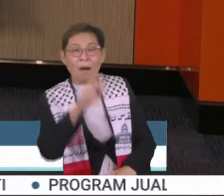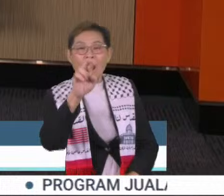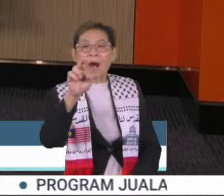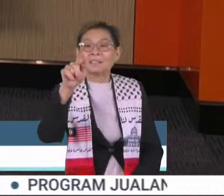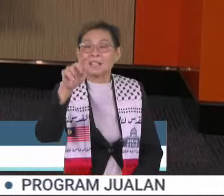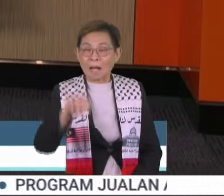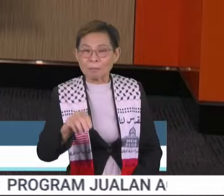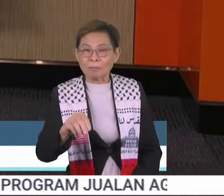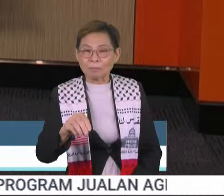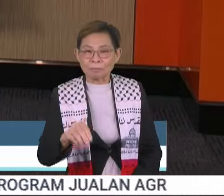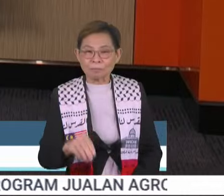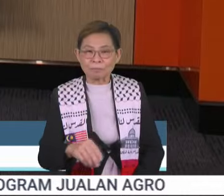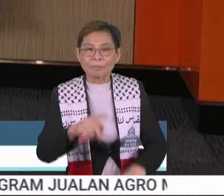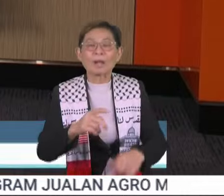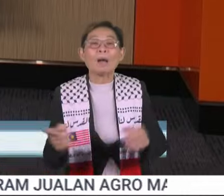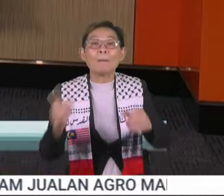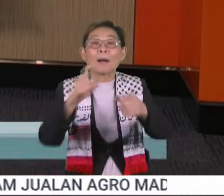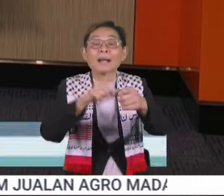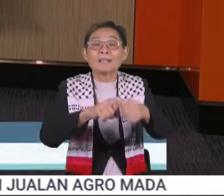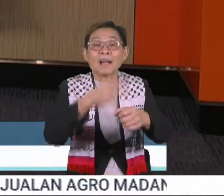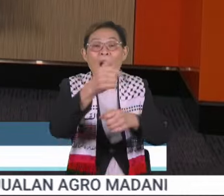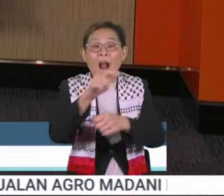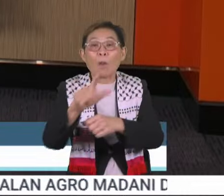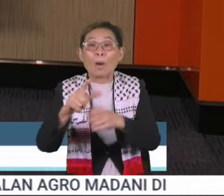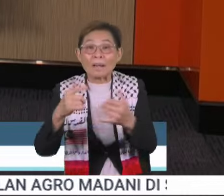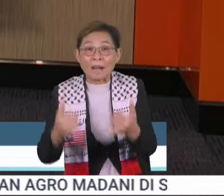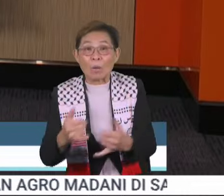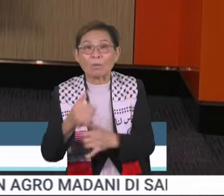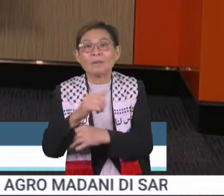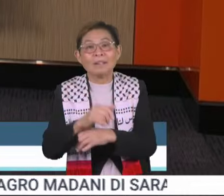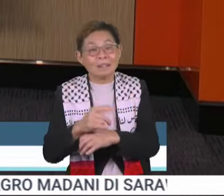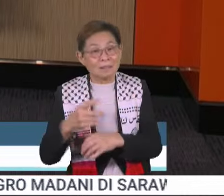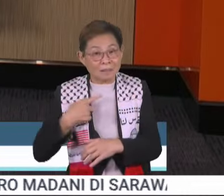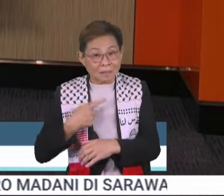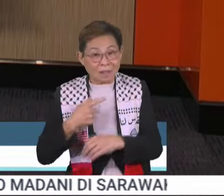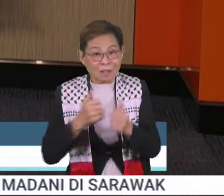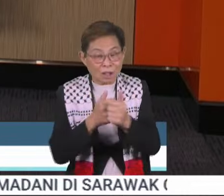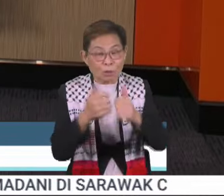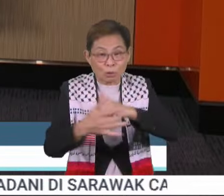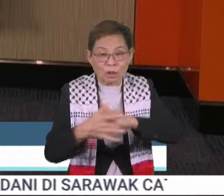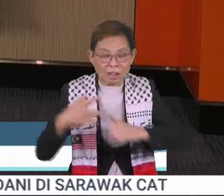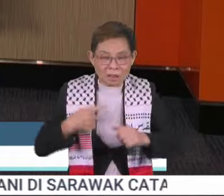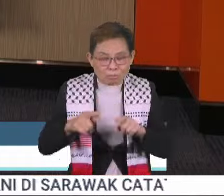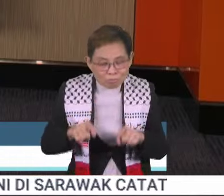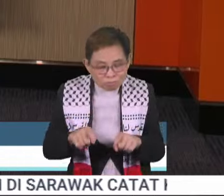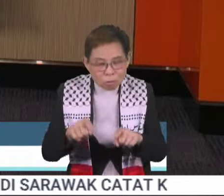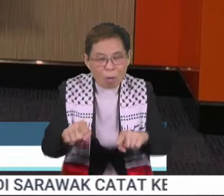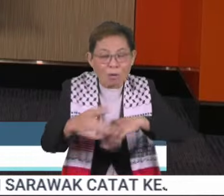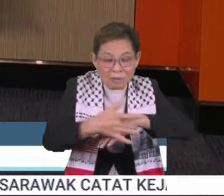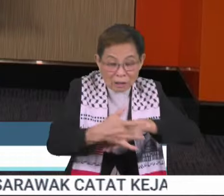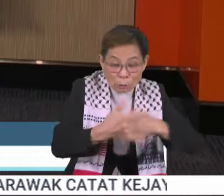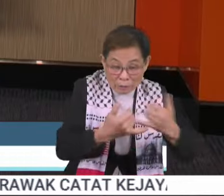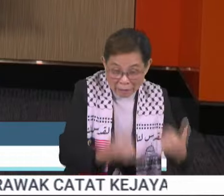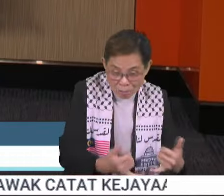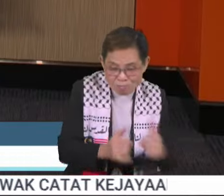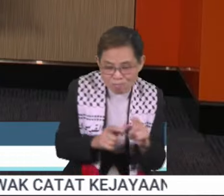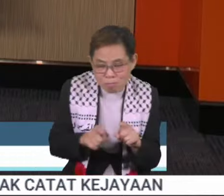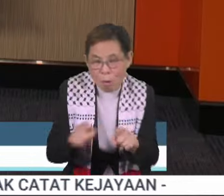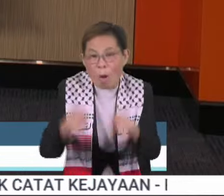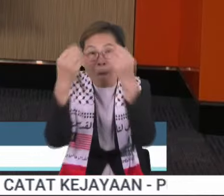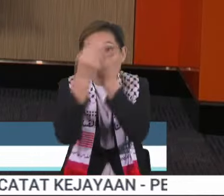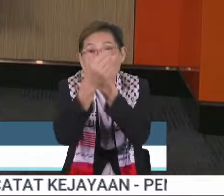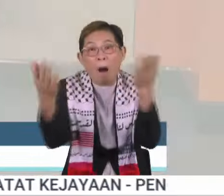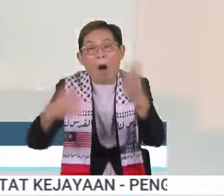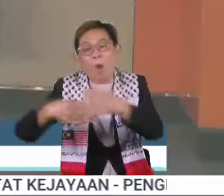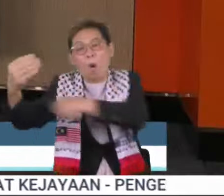sendiri melalui berita dan ewas semasa tidak ketinggalan dengan teknologi AI. Kita bergerak selari dengan teknologi semasa seperti